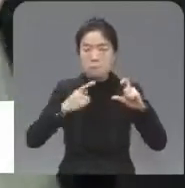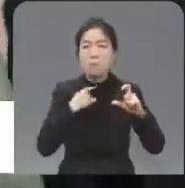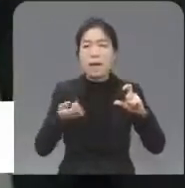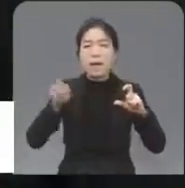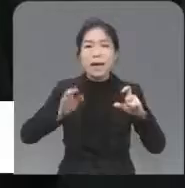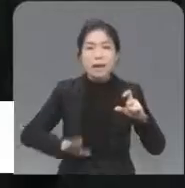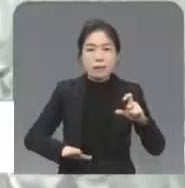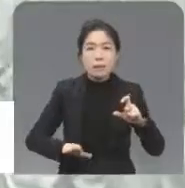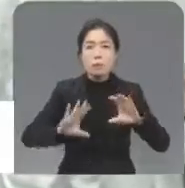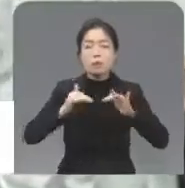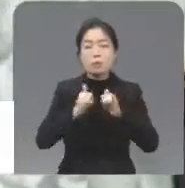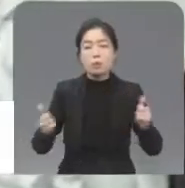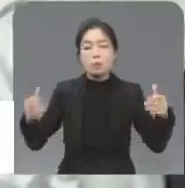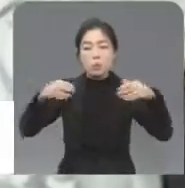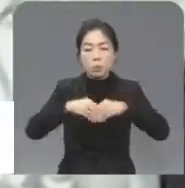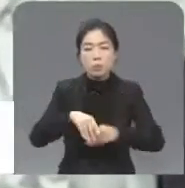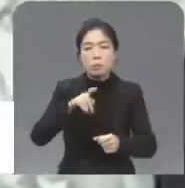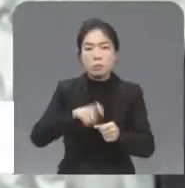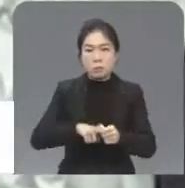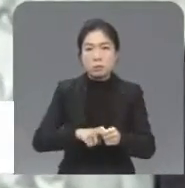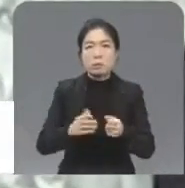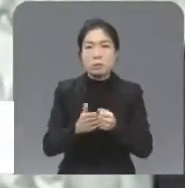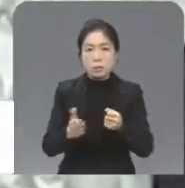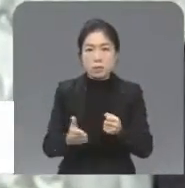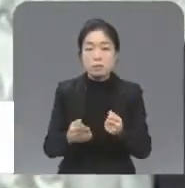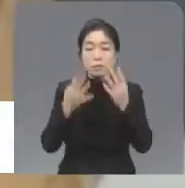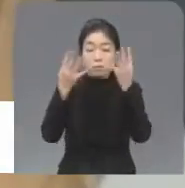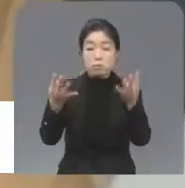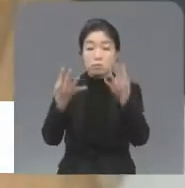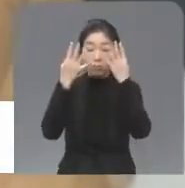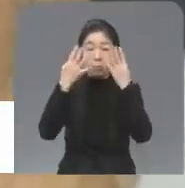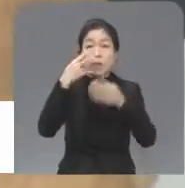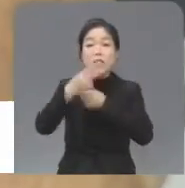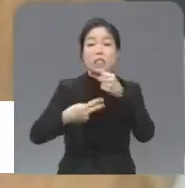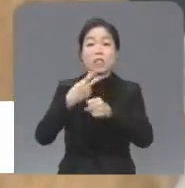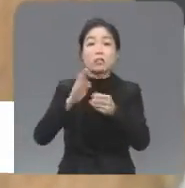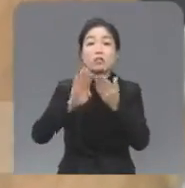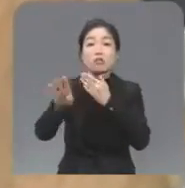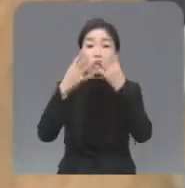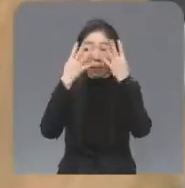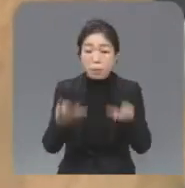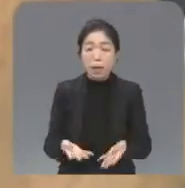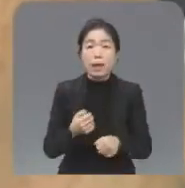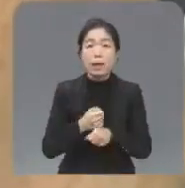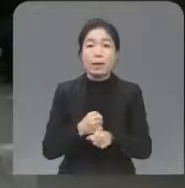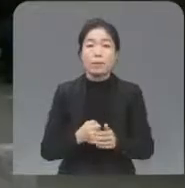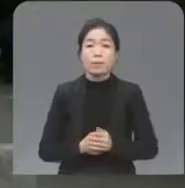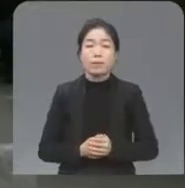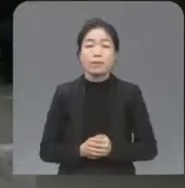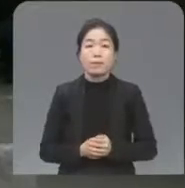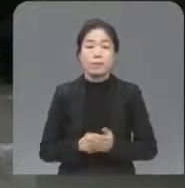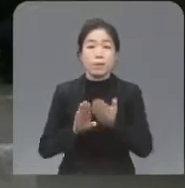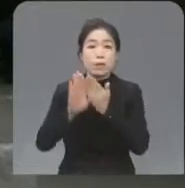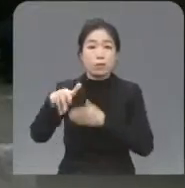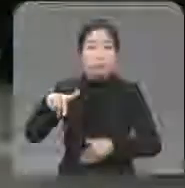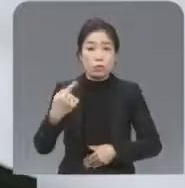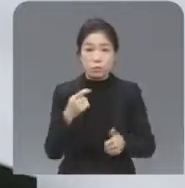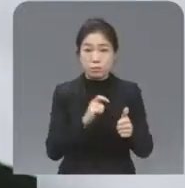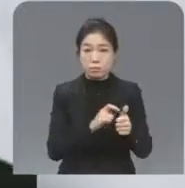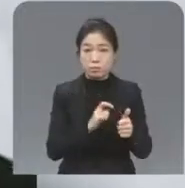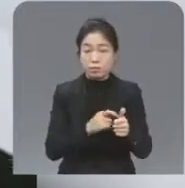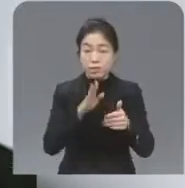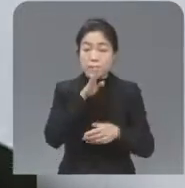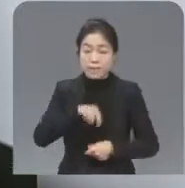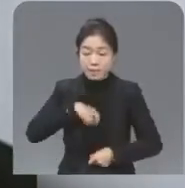받았지만 국민 화합을 명분으로 구속 2년여 만에 사면됐습니다. 이후 노 씨는